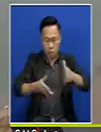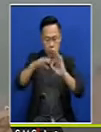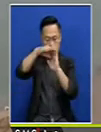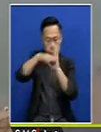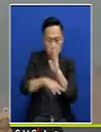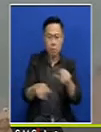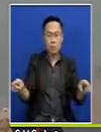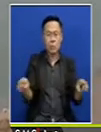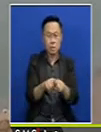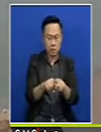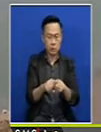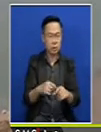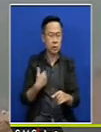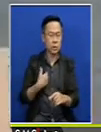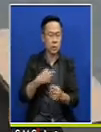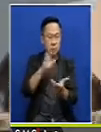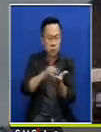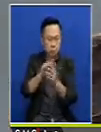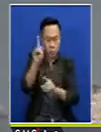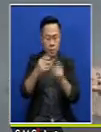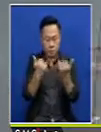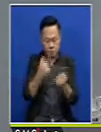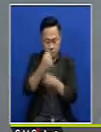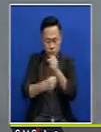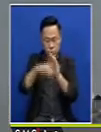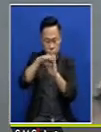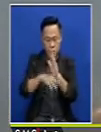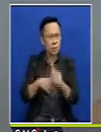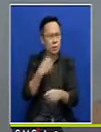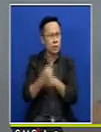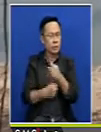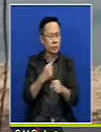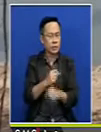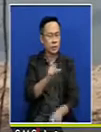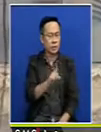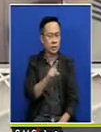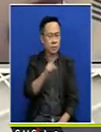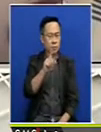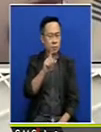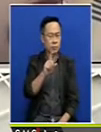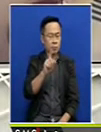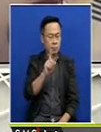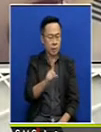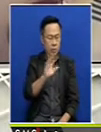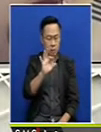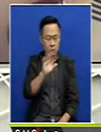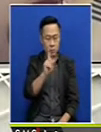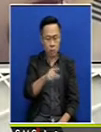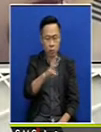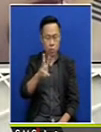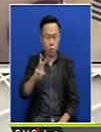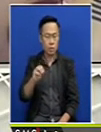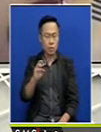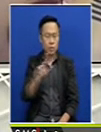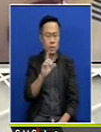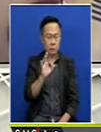นี้ต่ำที่สุดนับตั้งแต่เริ่มเก็บข้อมูลเมื่อปี2669ครับในขณะที่อุณหภูมิในประเทศไทยยังคงต้องติดตามเรื่